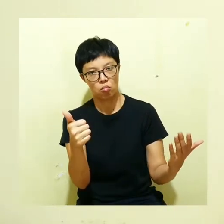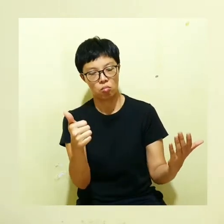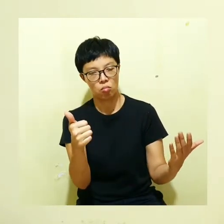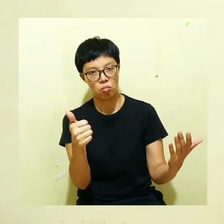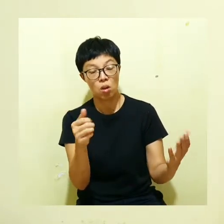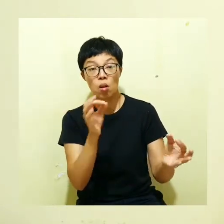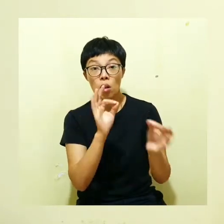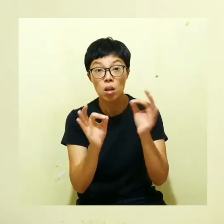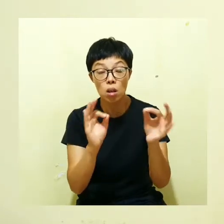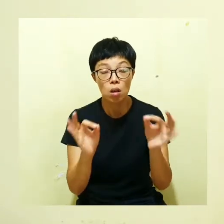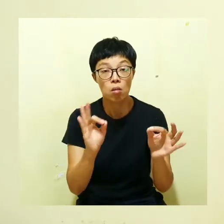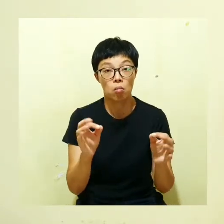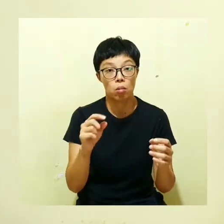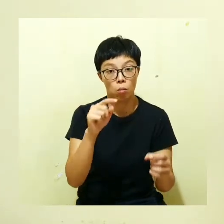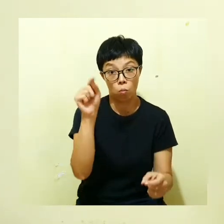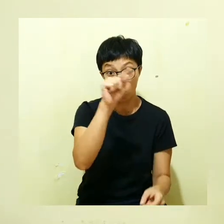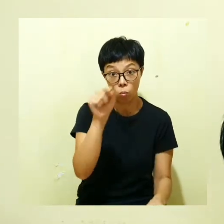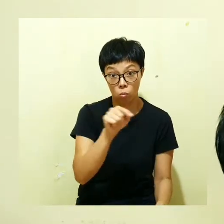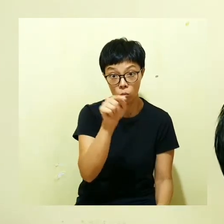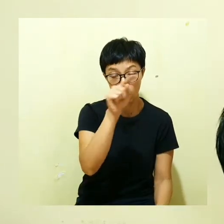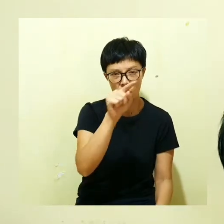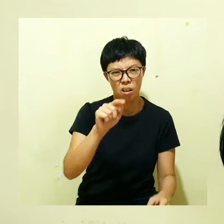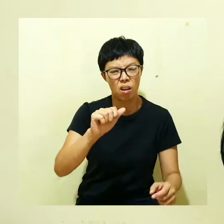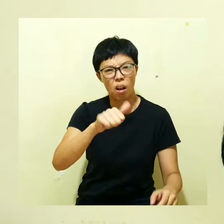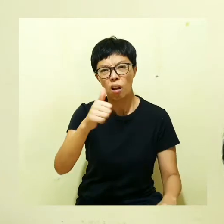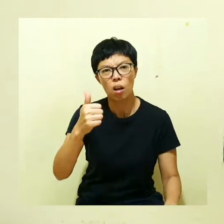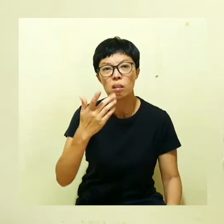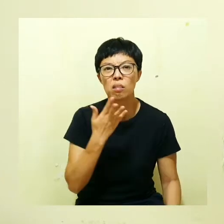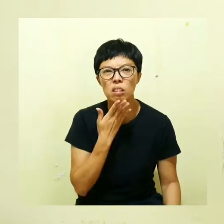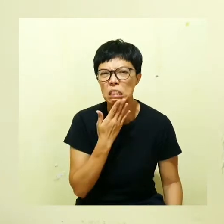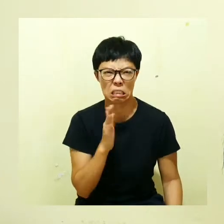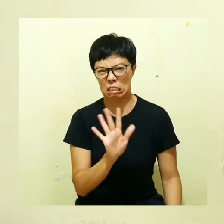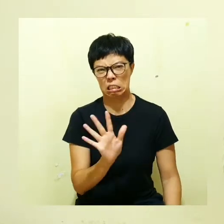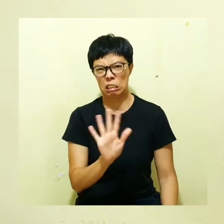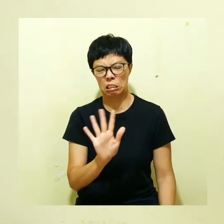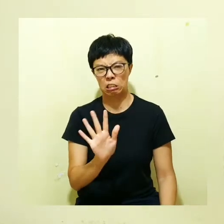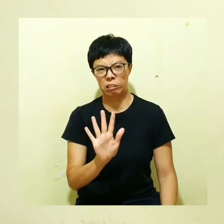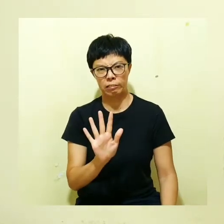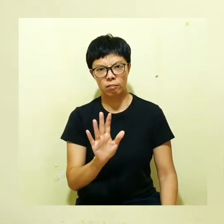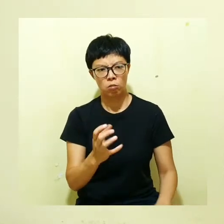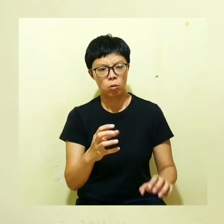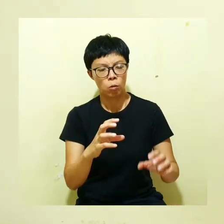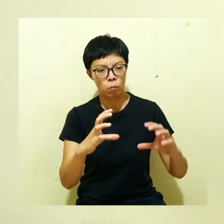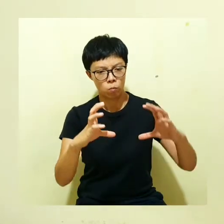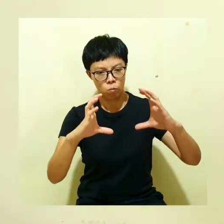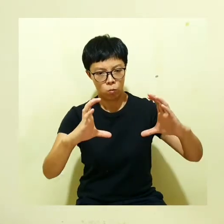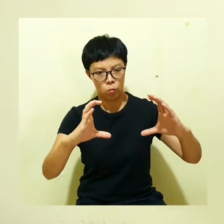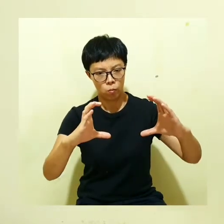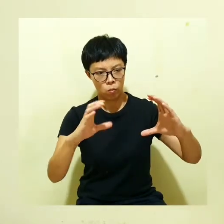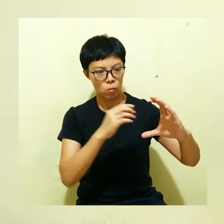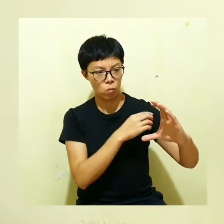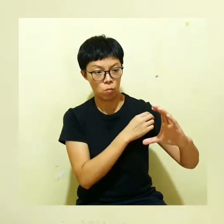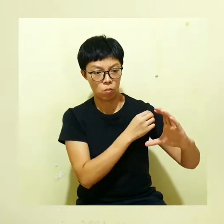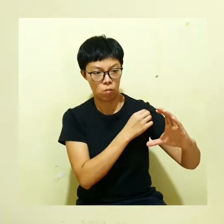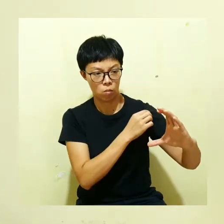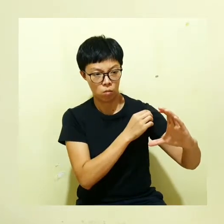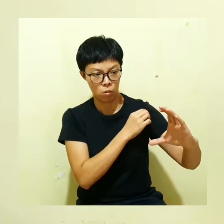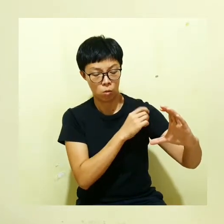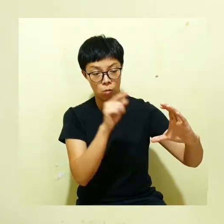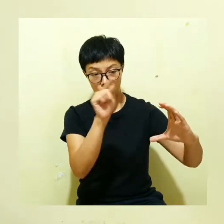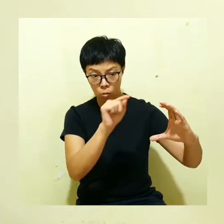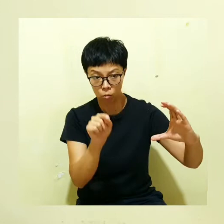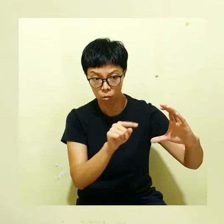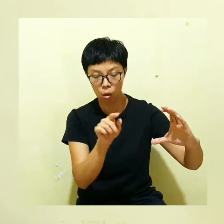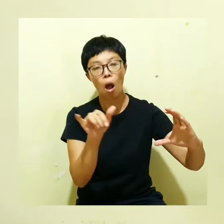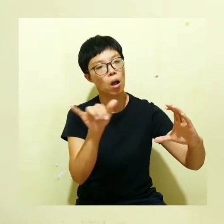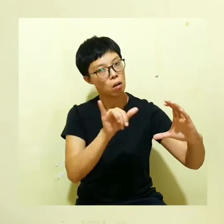果我就非常喜欢了。再加上这个蓝色的条纹呢，我就以这个礼服来延伸出